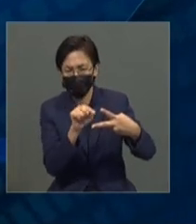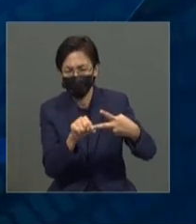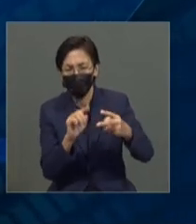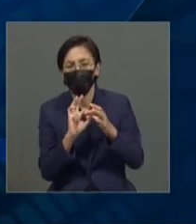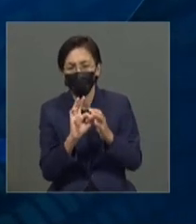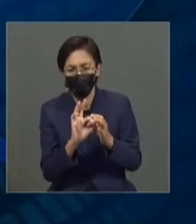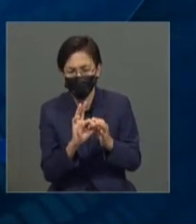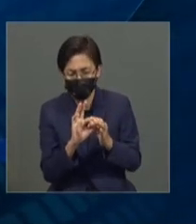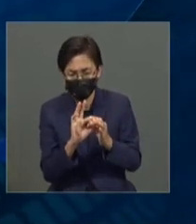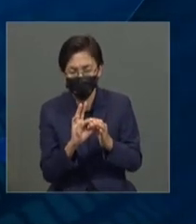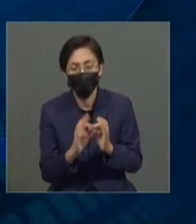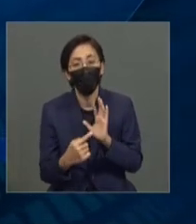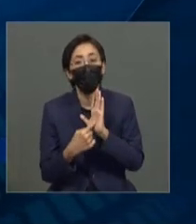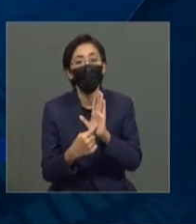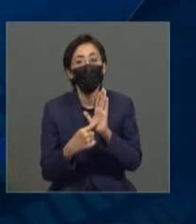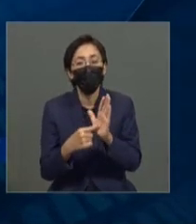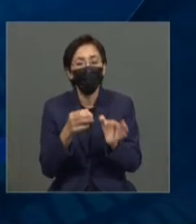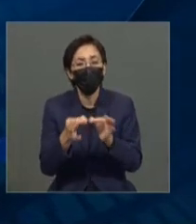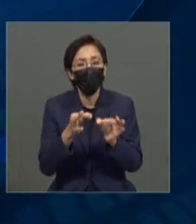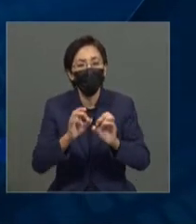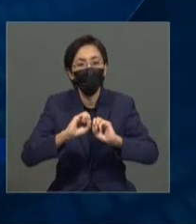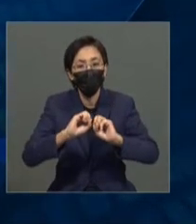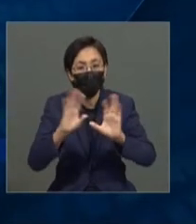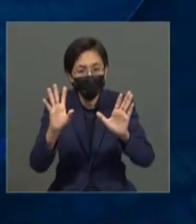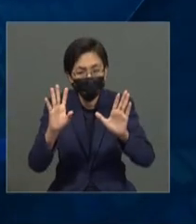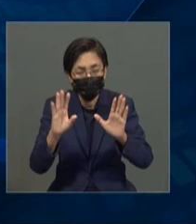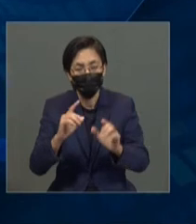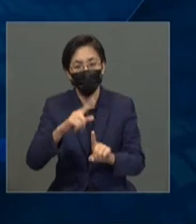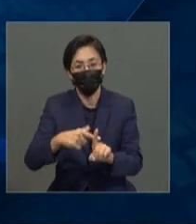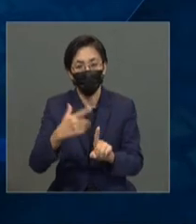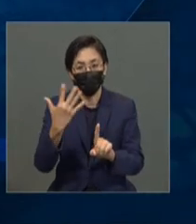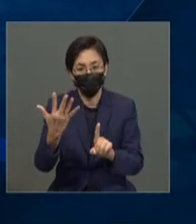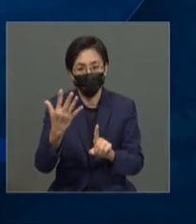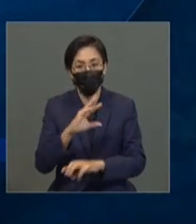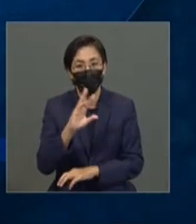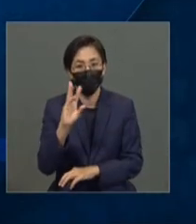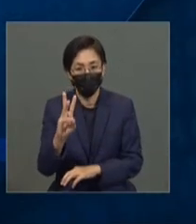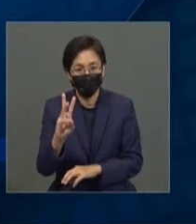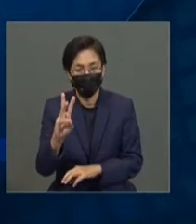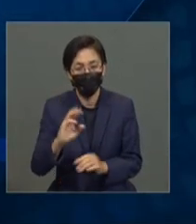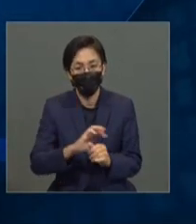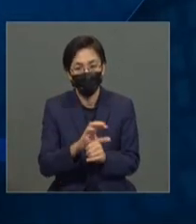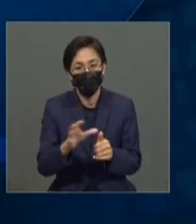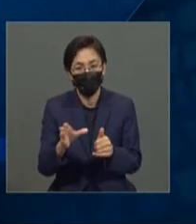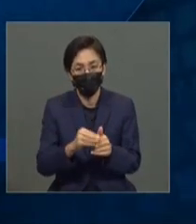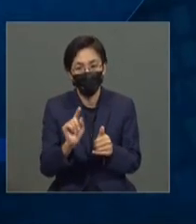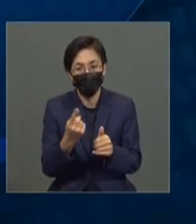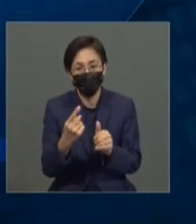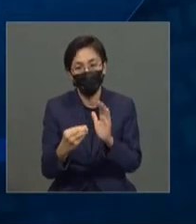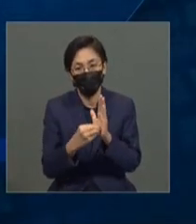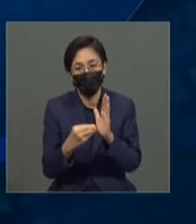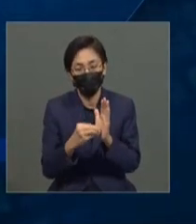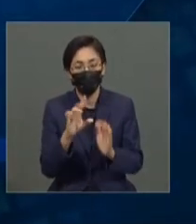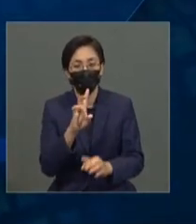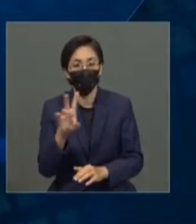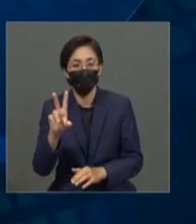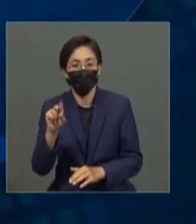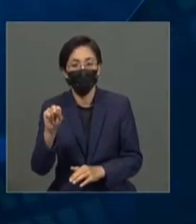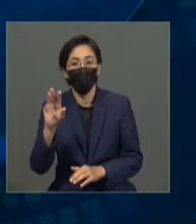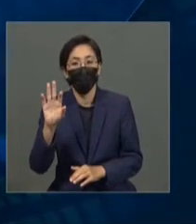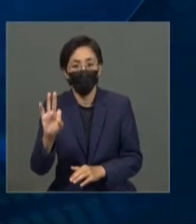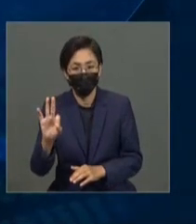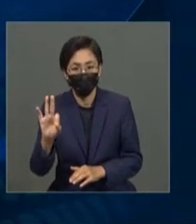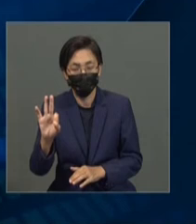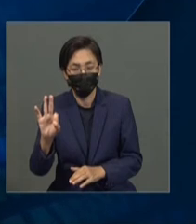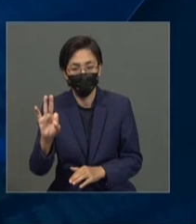ยกตัวอย่างให้ทุกท่านเห็นภาพนะคะตัวเลข6พฤษภาคมผู้ติดเชื้อรายใหม่กทม739ร